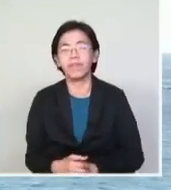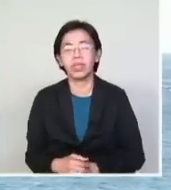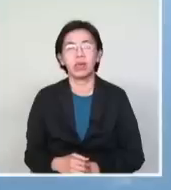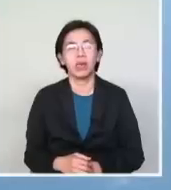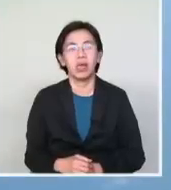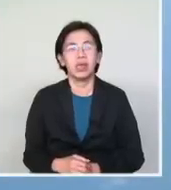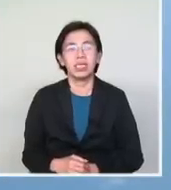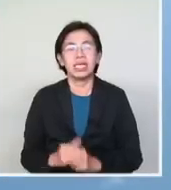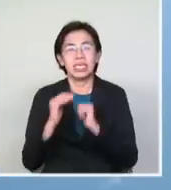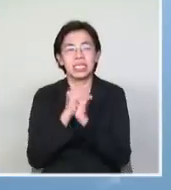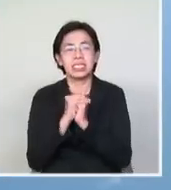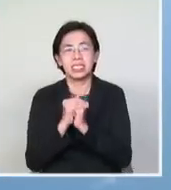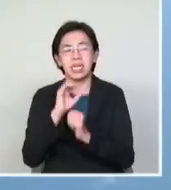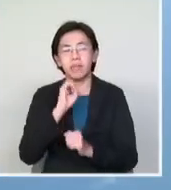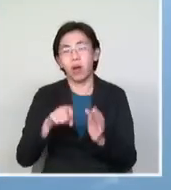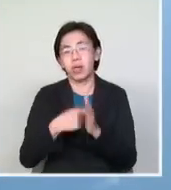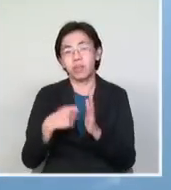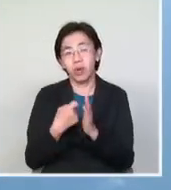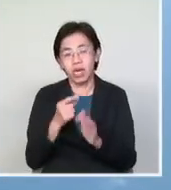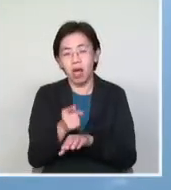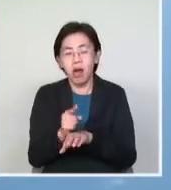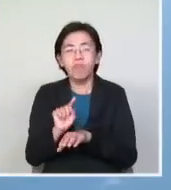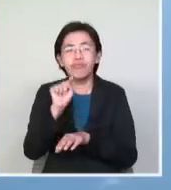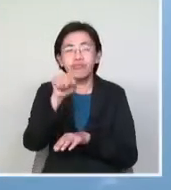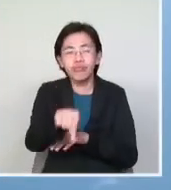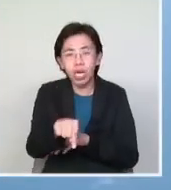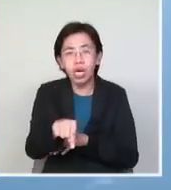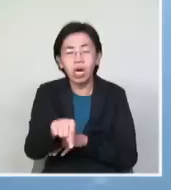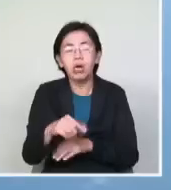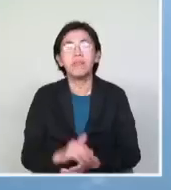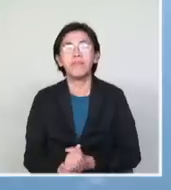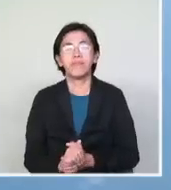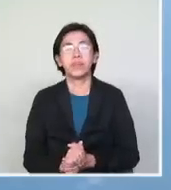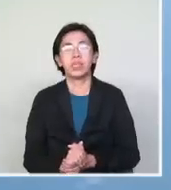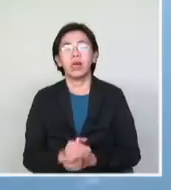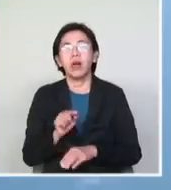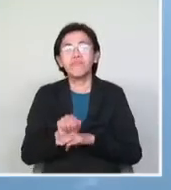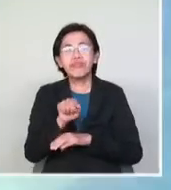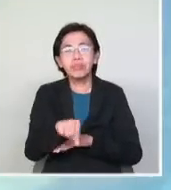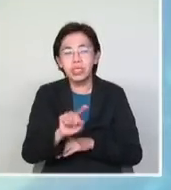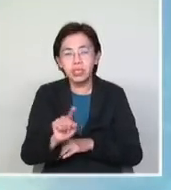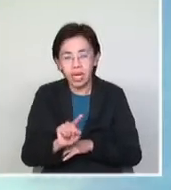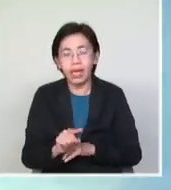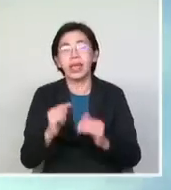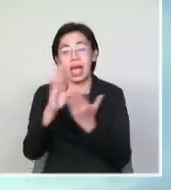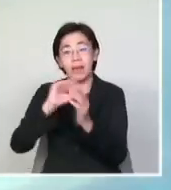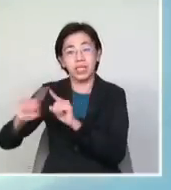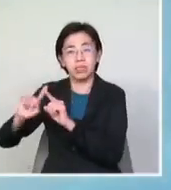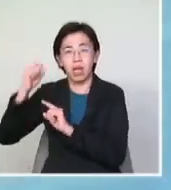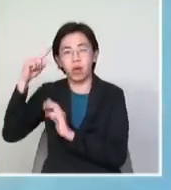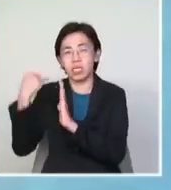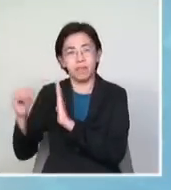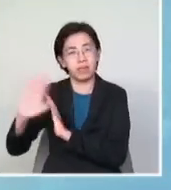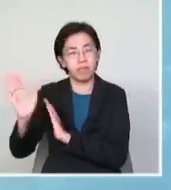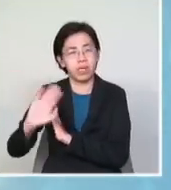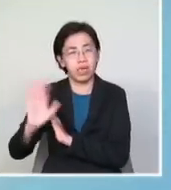ก็มีการยืนยันด้วยนะคะเหตุผลของการยิงขีปนาวุธ2ลูกครั้งล่าสุดนี้เนี่ยก็เพื่อไม่ให้ประเทศเพื่อนบ้านเข้าใจผิดใน